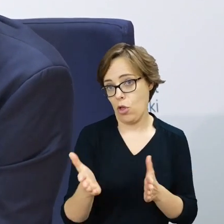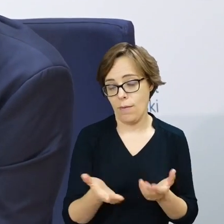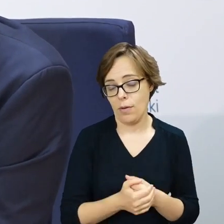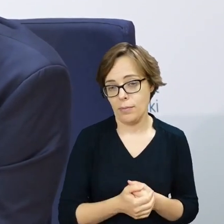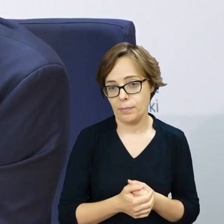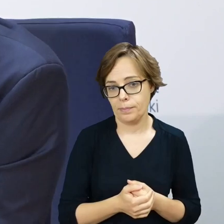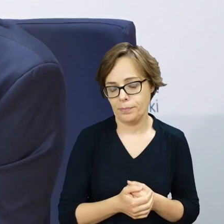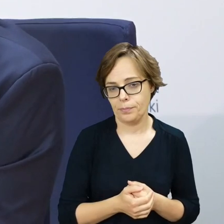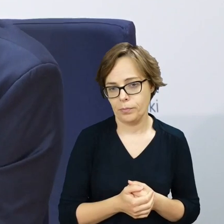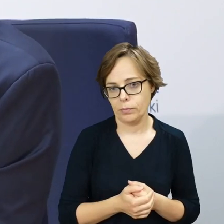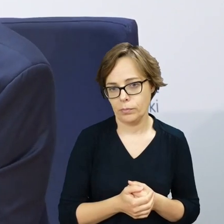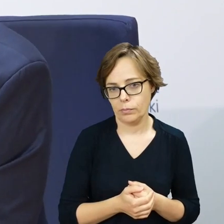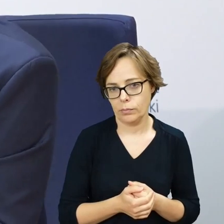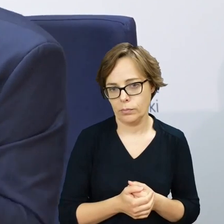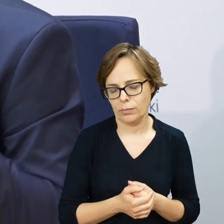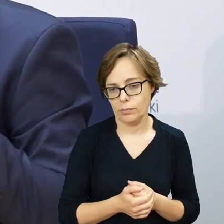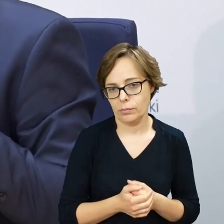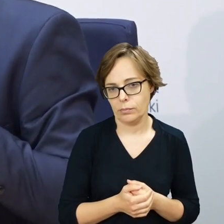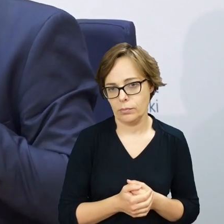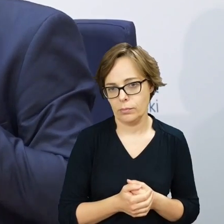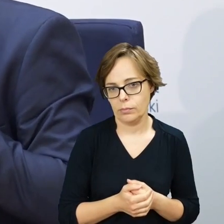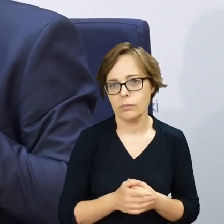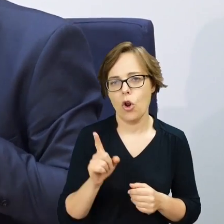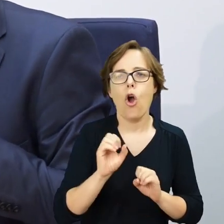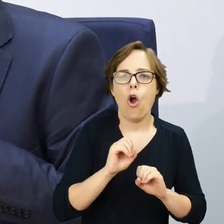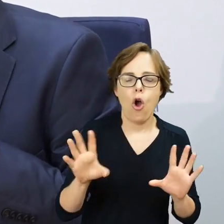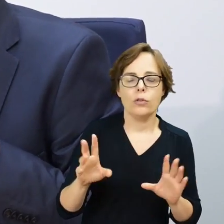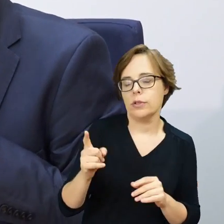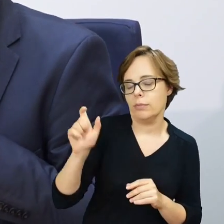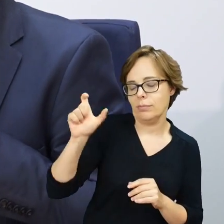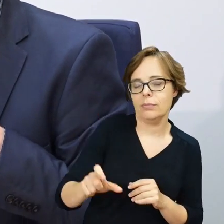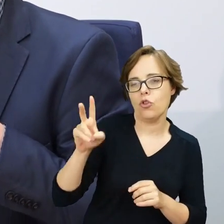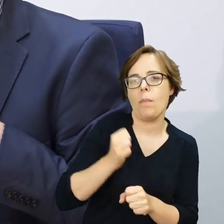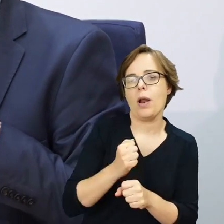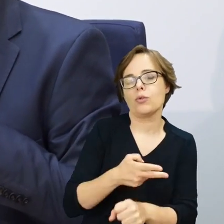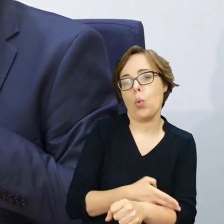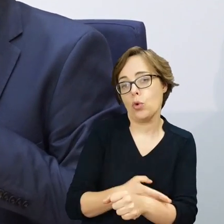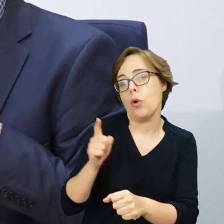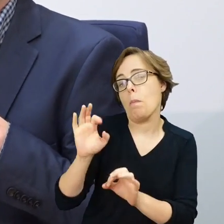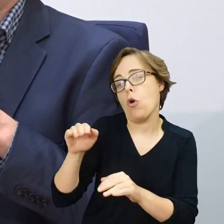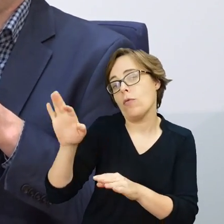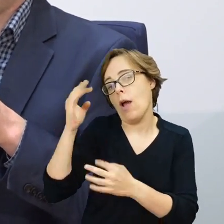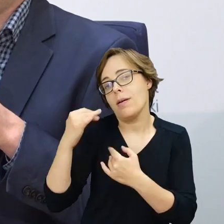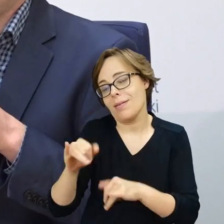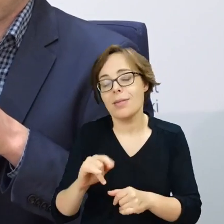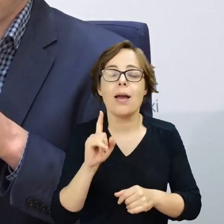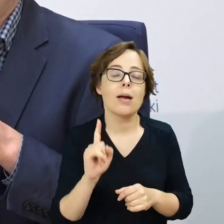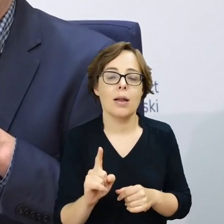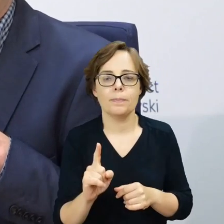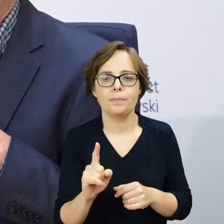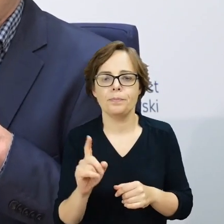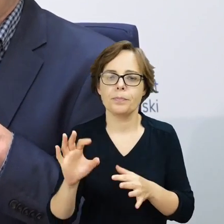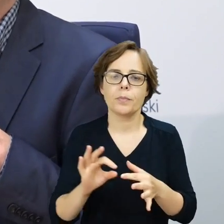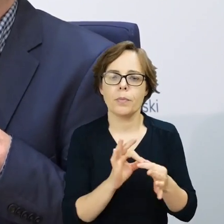Oczywiście po zderzeniu z tym człowiekiem z administracji, który może mieć inną opinię. Natomiast znowu odnosząc się do tego doświadczenia z